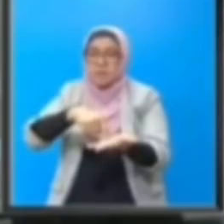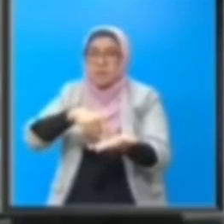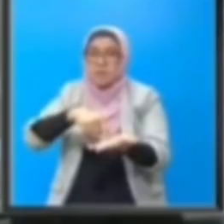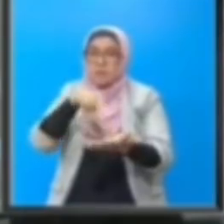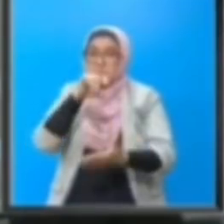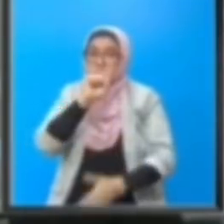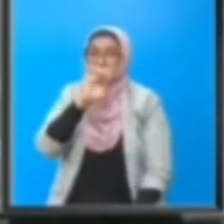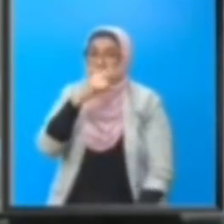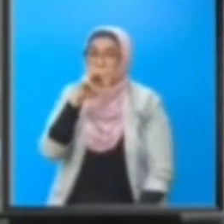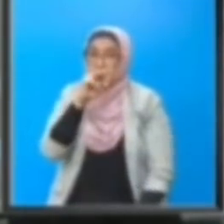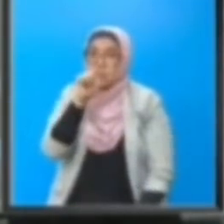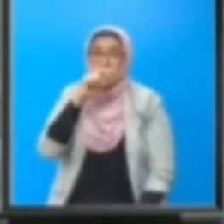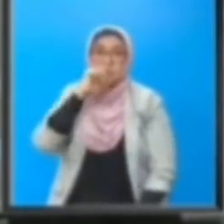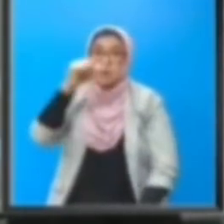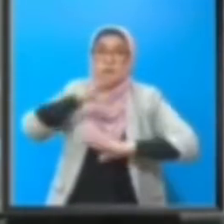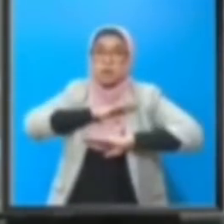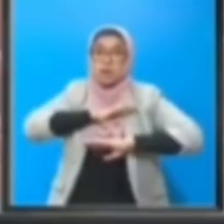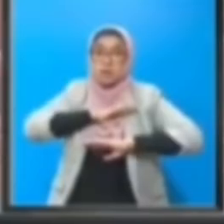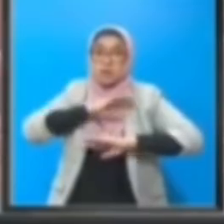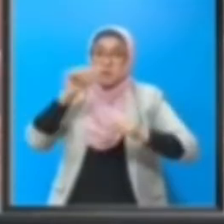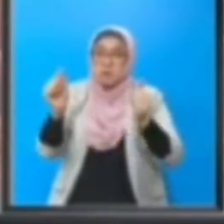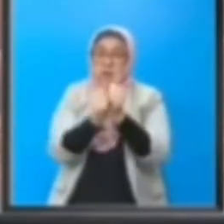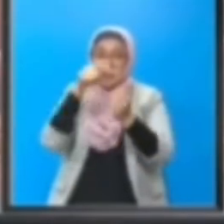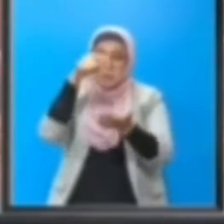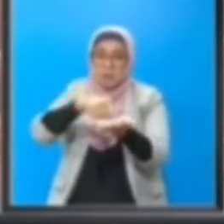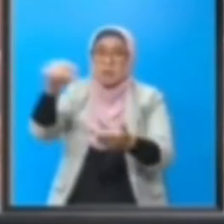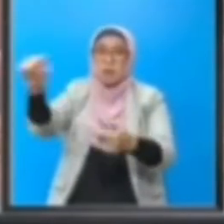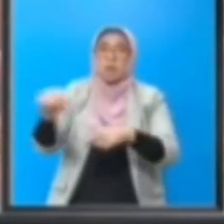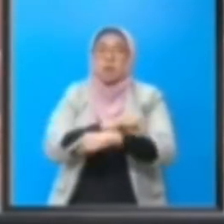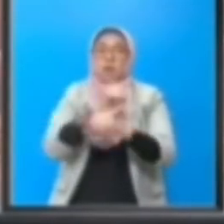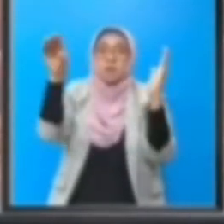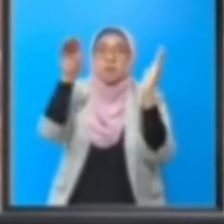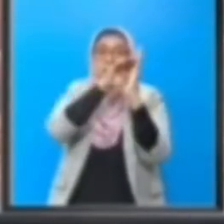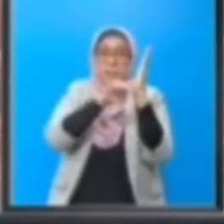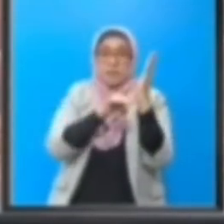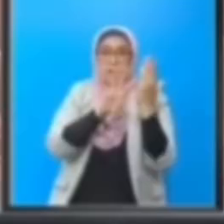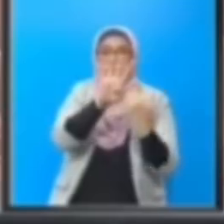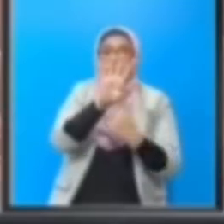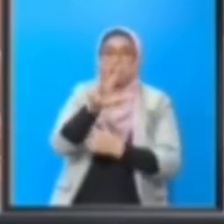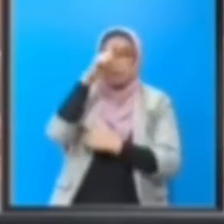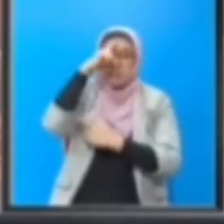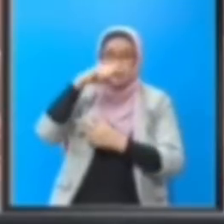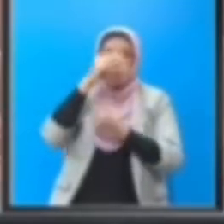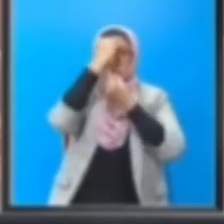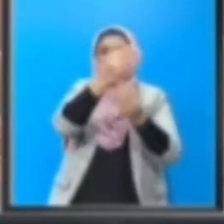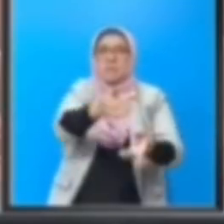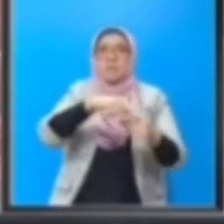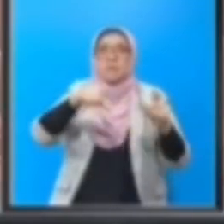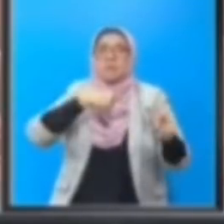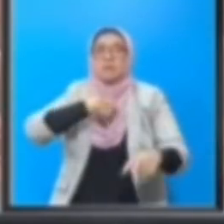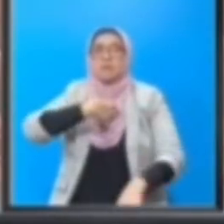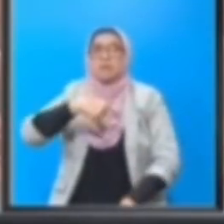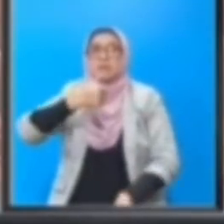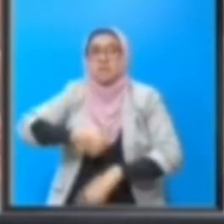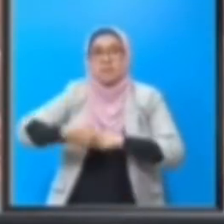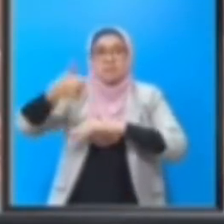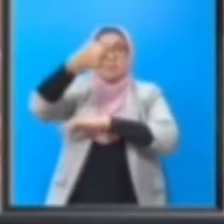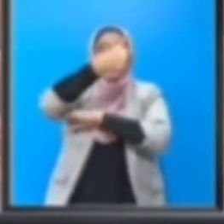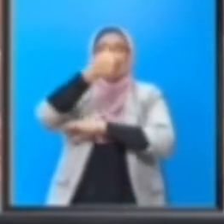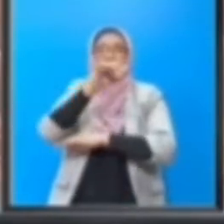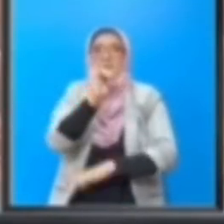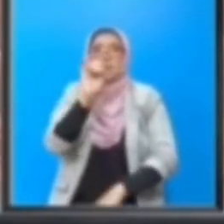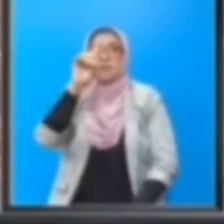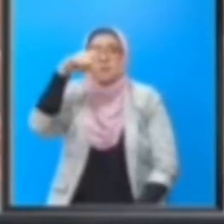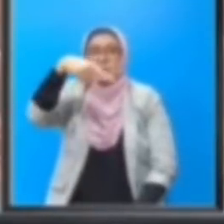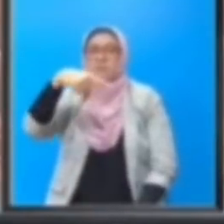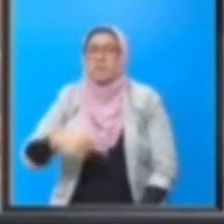Segambut, kalau tak puas hati, guna peraturan 43 untuk maklumkan kepada speaker. Tuan Yang Dipertua,